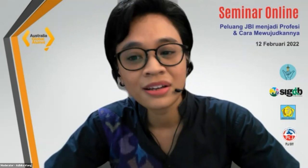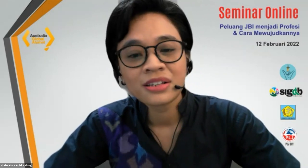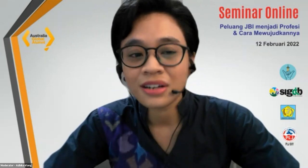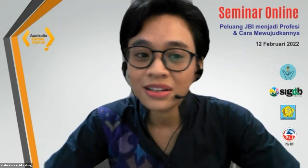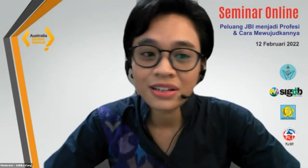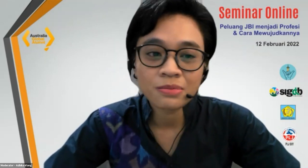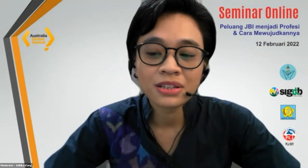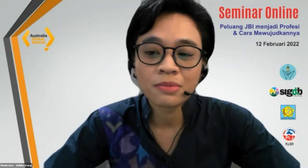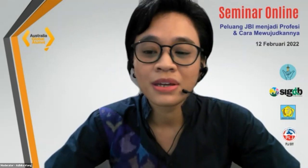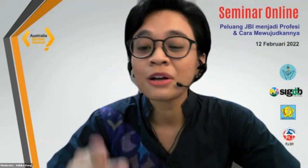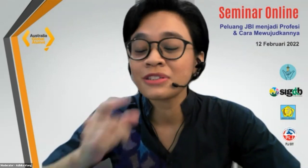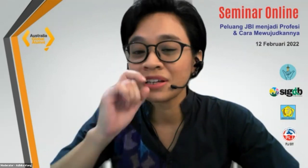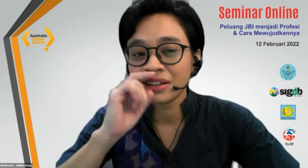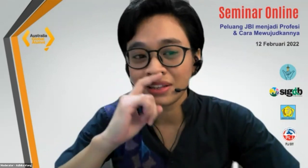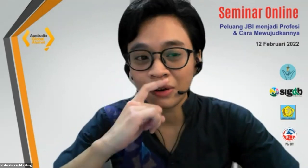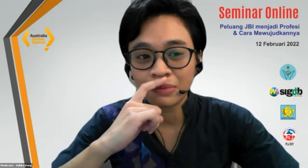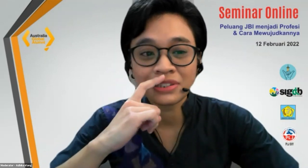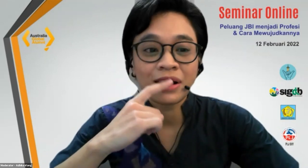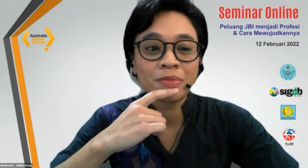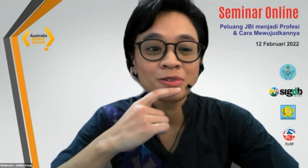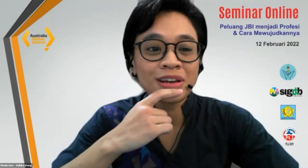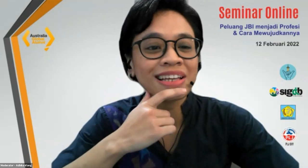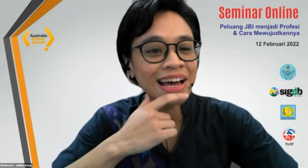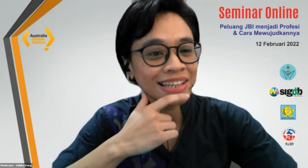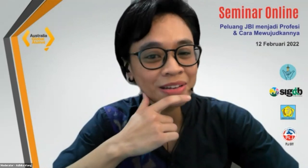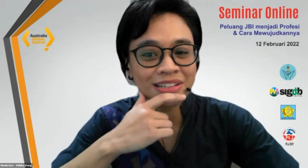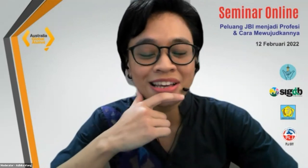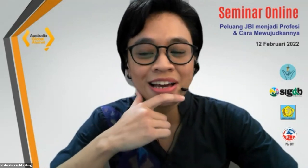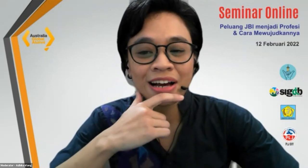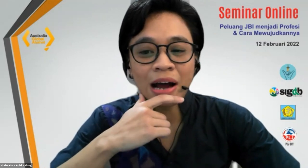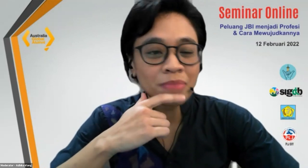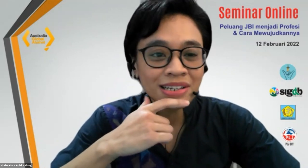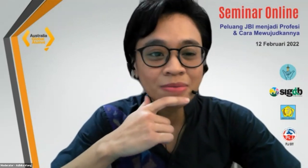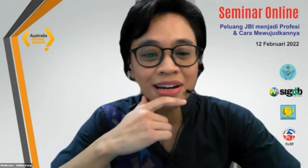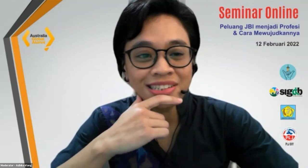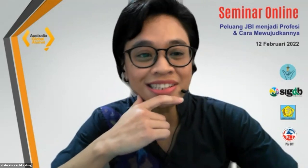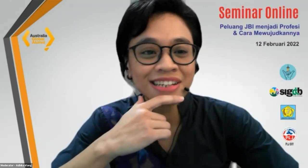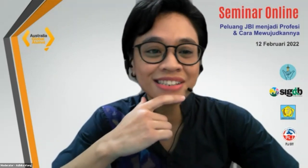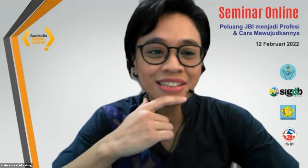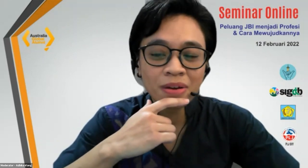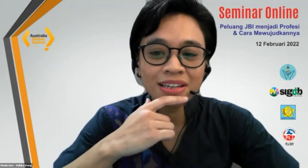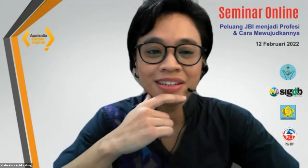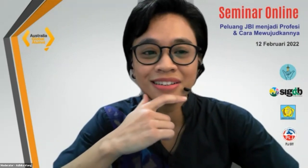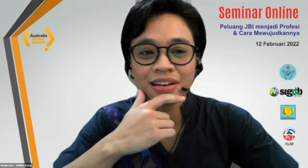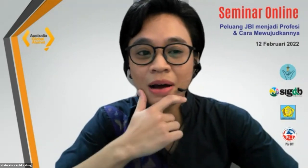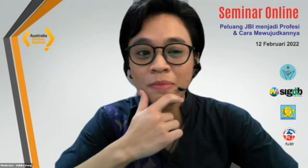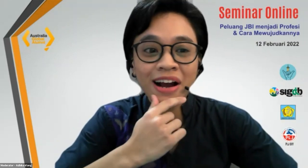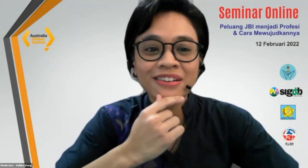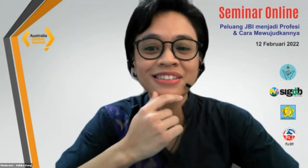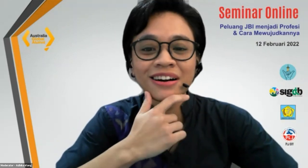Apa strategi sebagai GB kalau saya lihat di kolom percakapan sudah ada yang tanya Dimas apa gimana sih jadi Debby